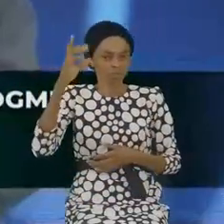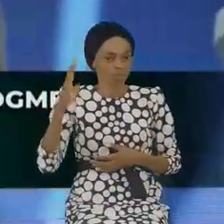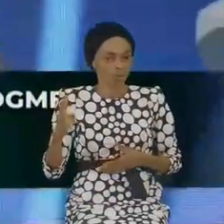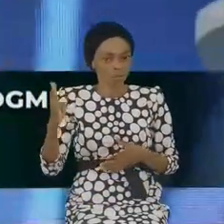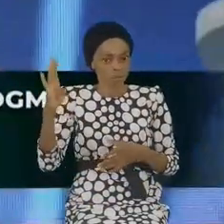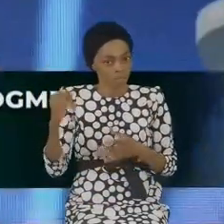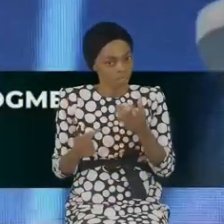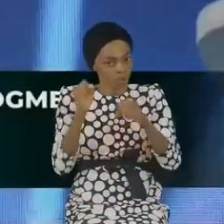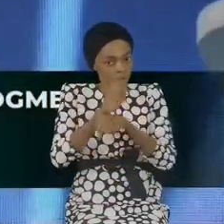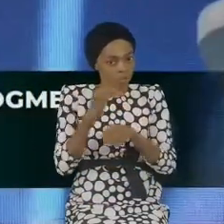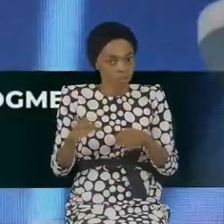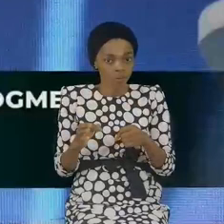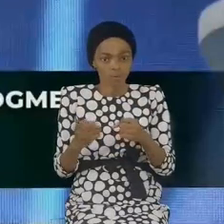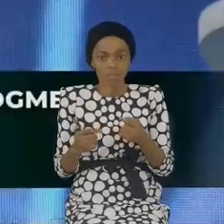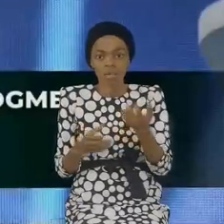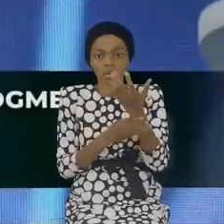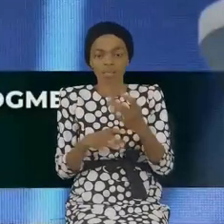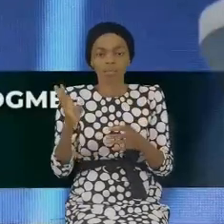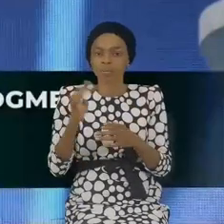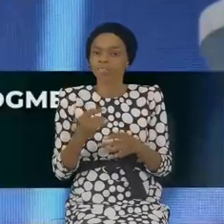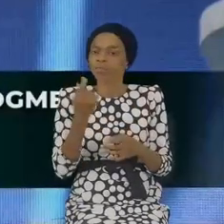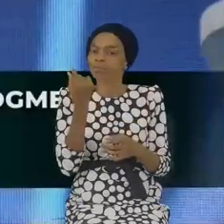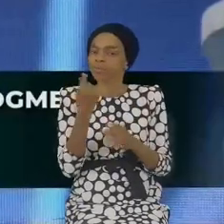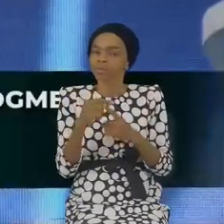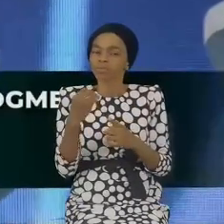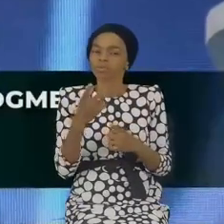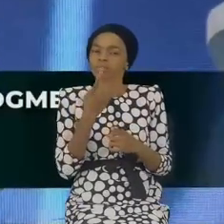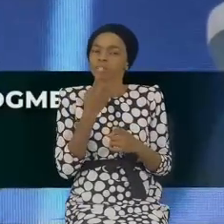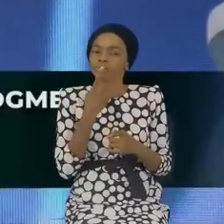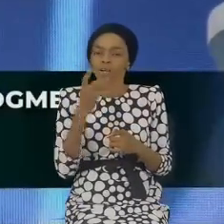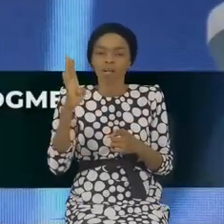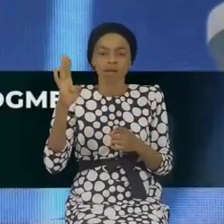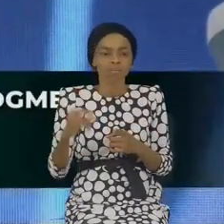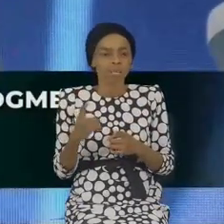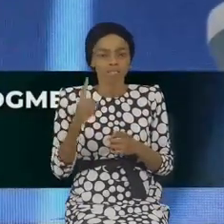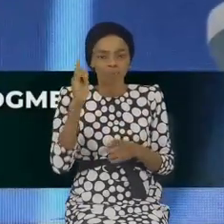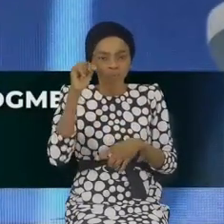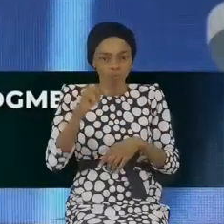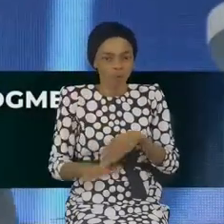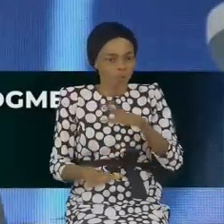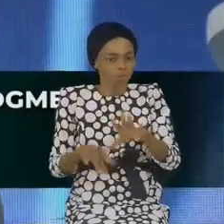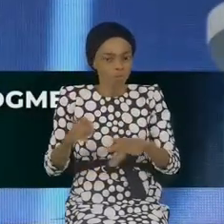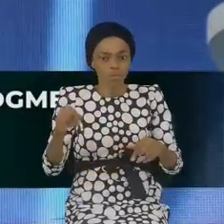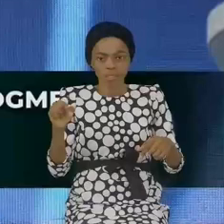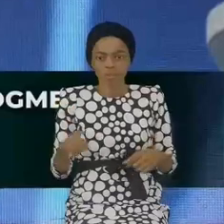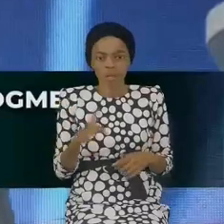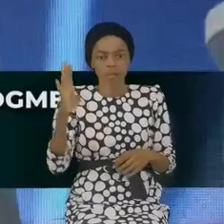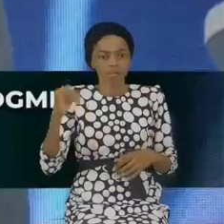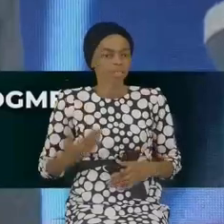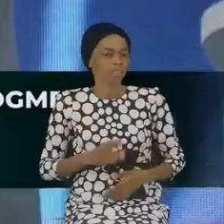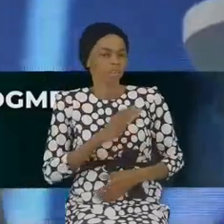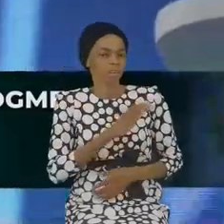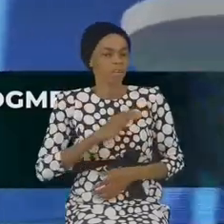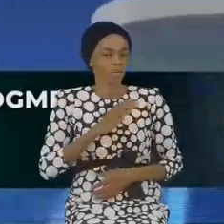ils se sont révoltés par la parole de leur bouche, par l'œuvre de leurs mains, par leur marche et par leur style de vie. Ils